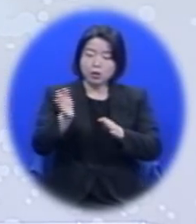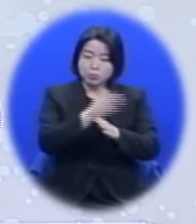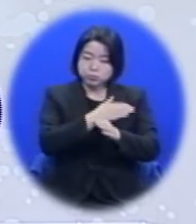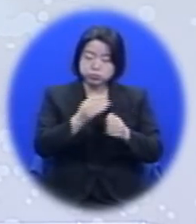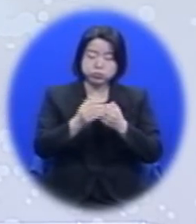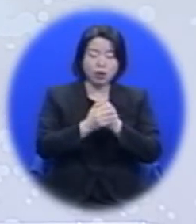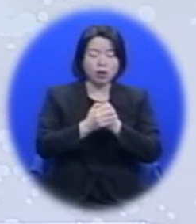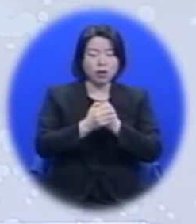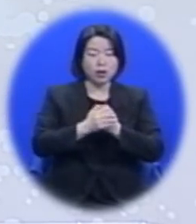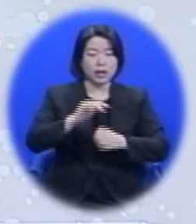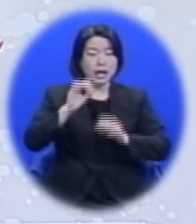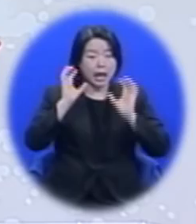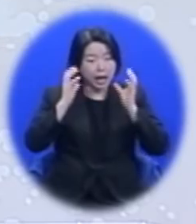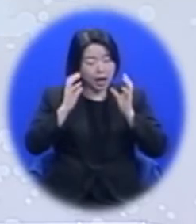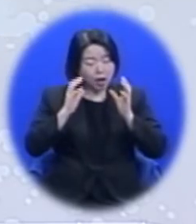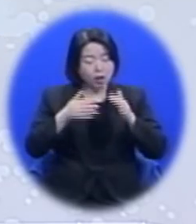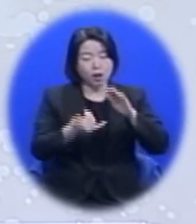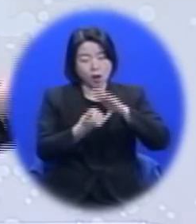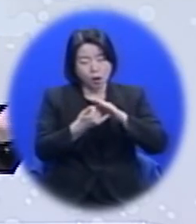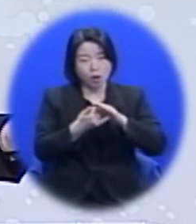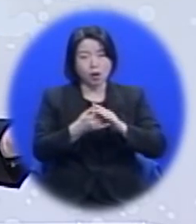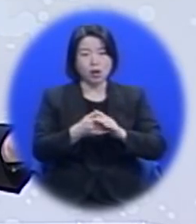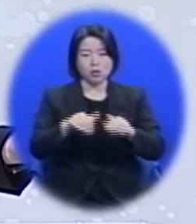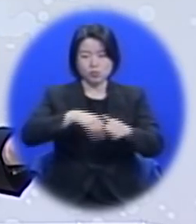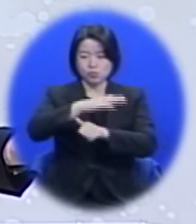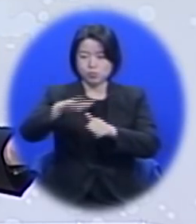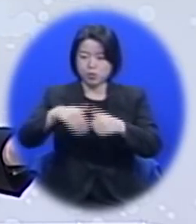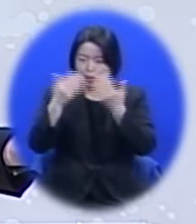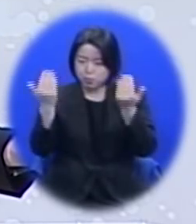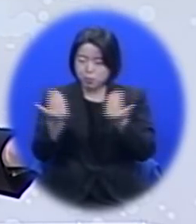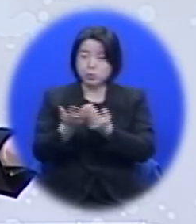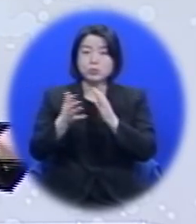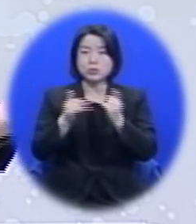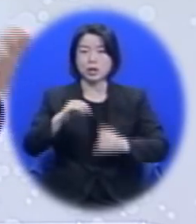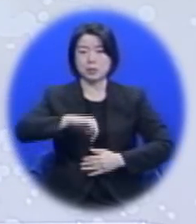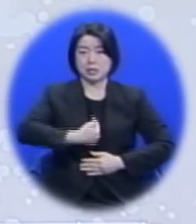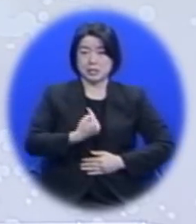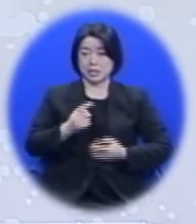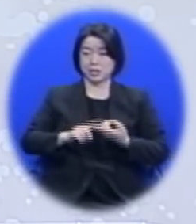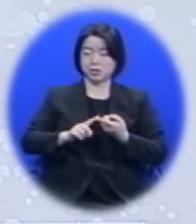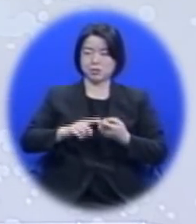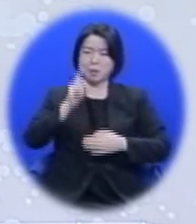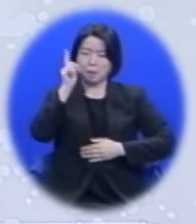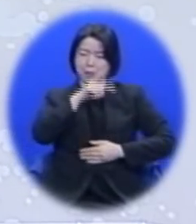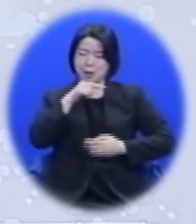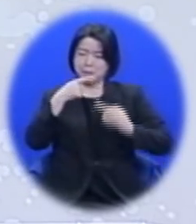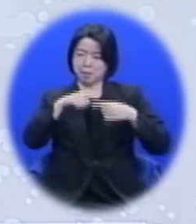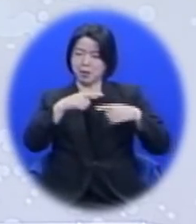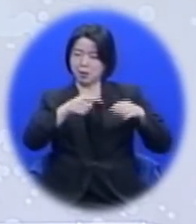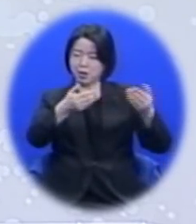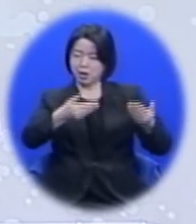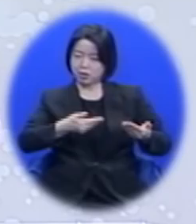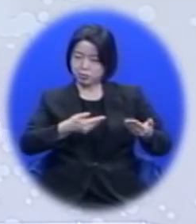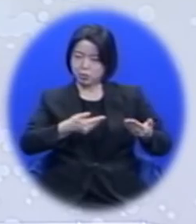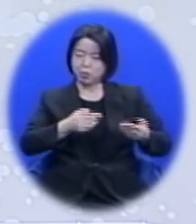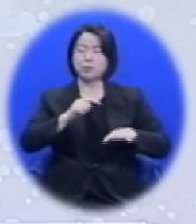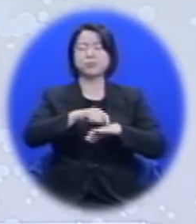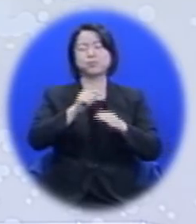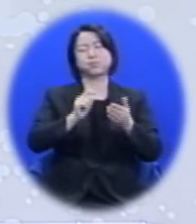알던 모든 사람들이 자기에 대해서 다 나쁜 평가를 내리는 것을 듣고 그가 마음이